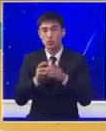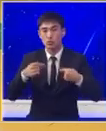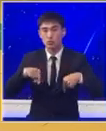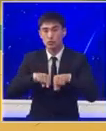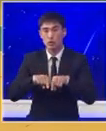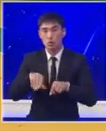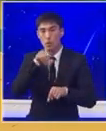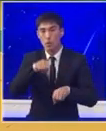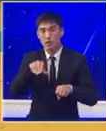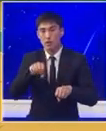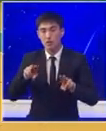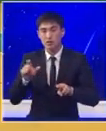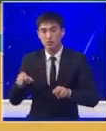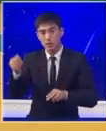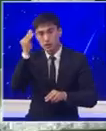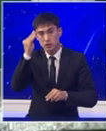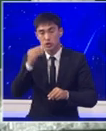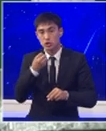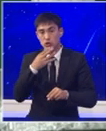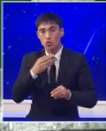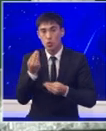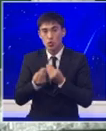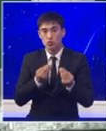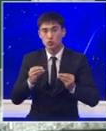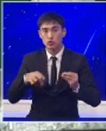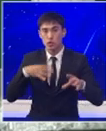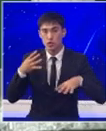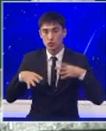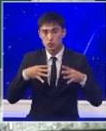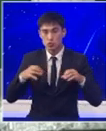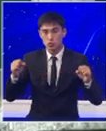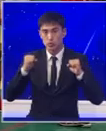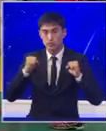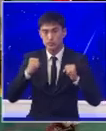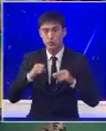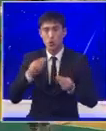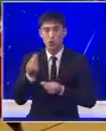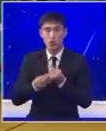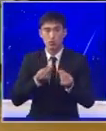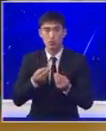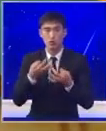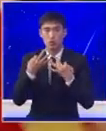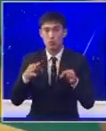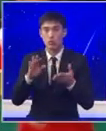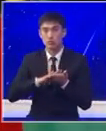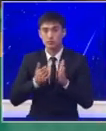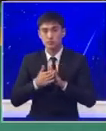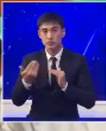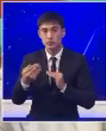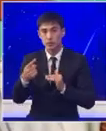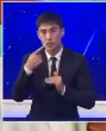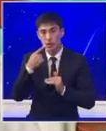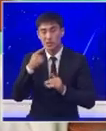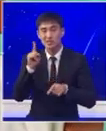отыр. Мамандардың пікірінше жақсы ойнау үшін волейболшыларға денесін шынықтыру ғана емес, сонымен қатар ойын алаңында болатын кез келген жағдайды сол сәтте аңғарып,